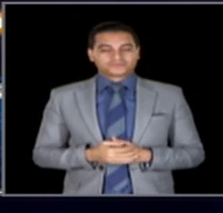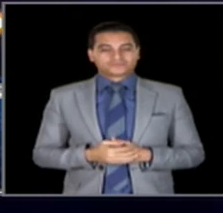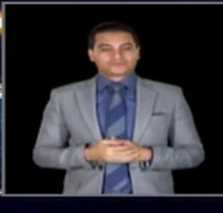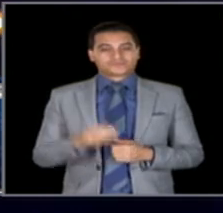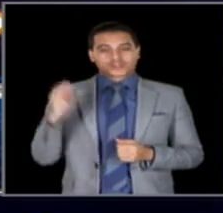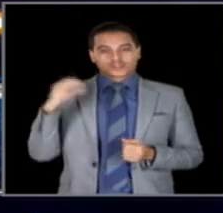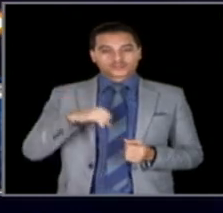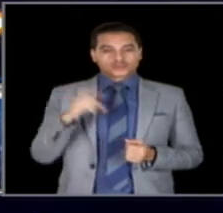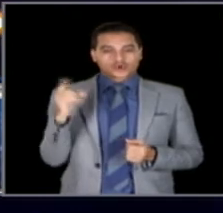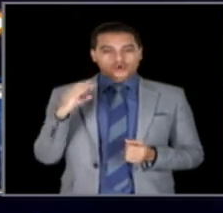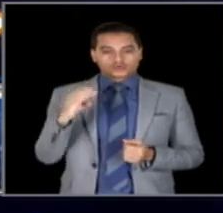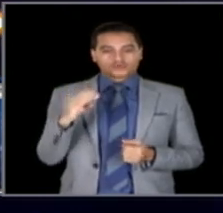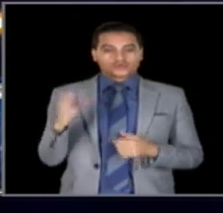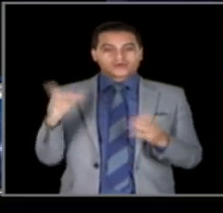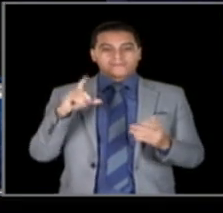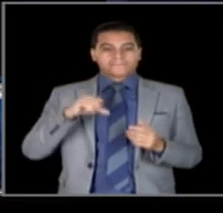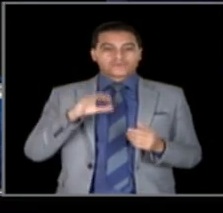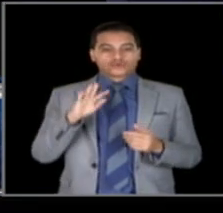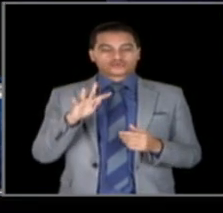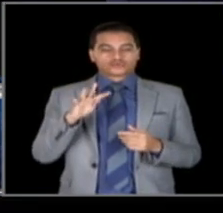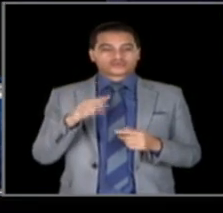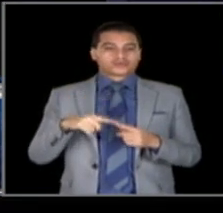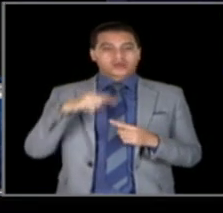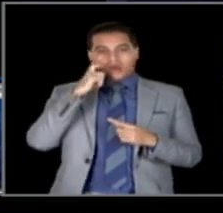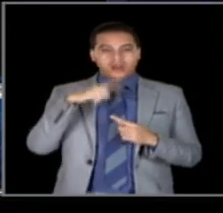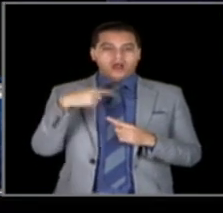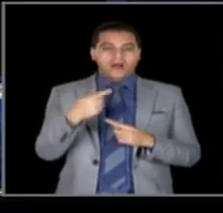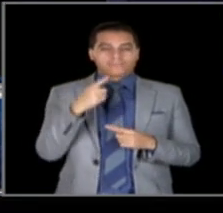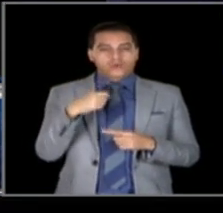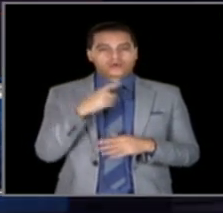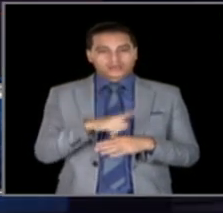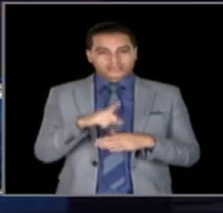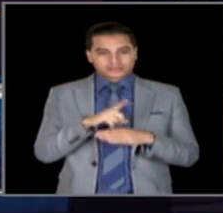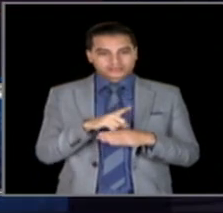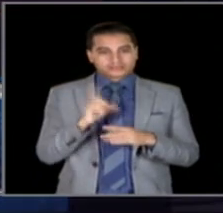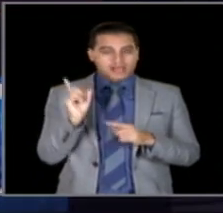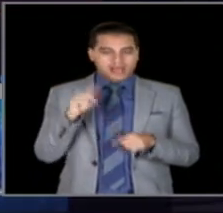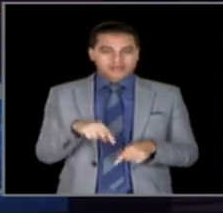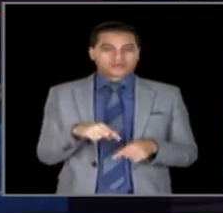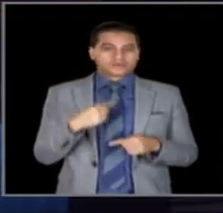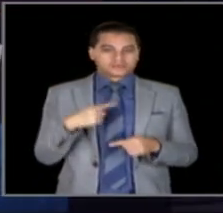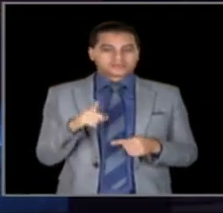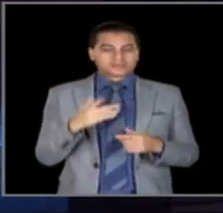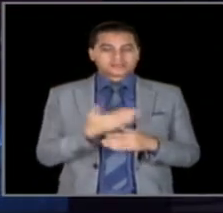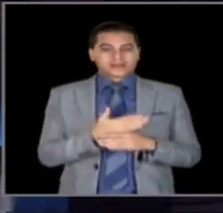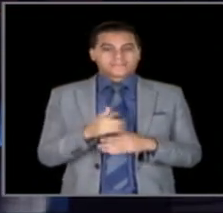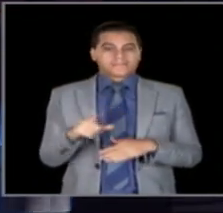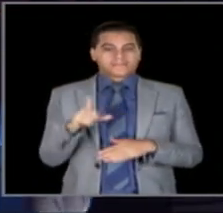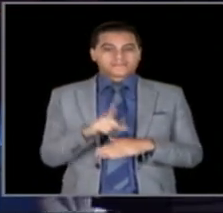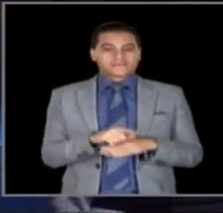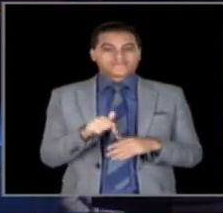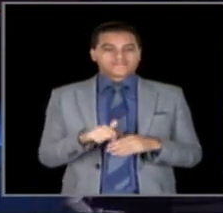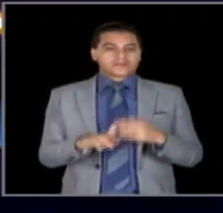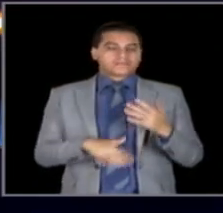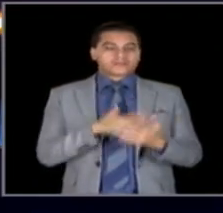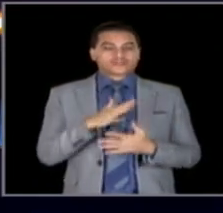طبعاً جورج بوش الأب وجورج بوش الابن هما الاثنين السبب الرئيسي في